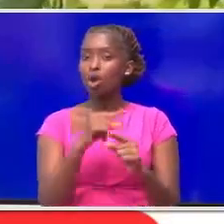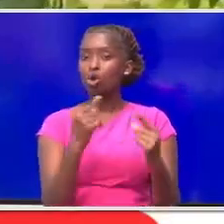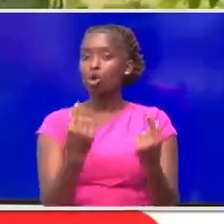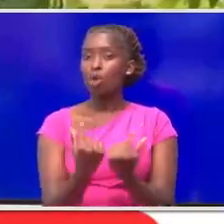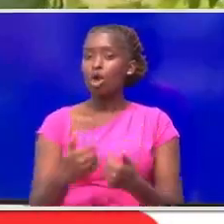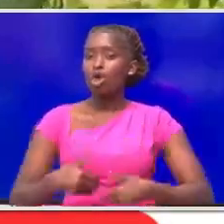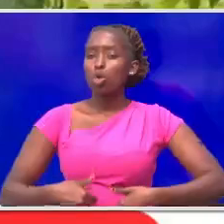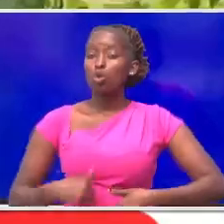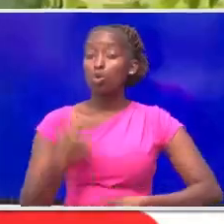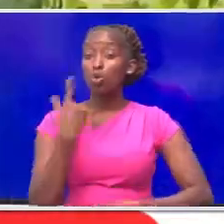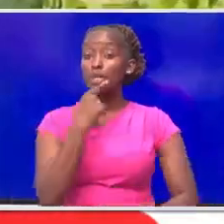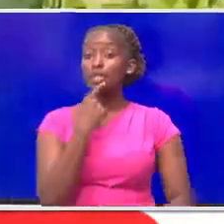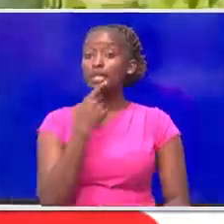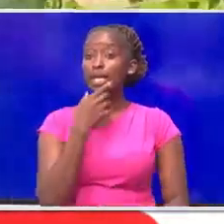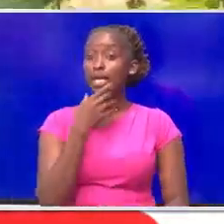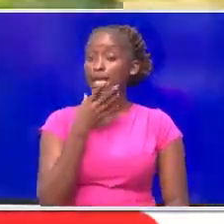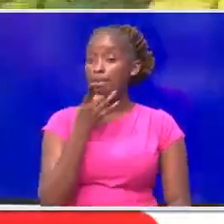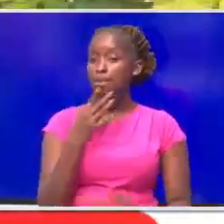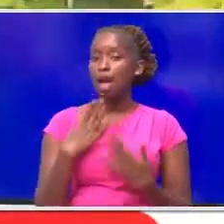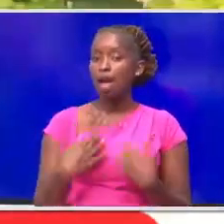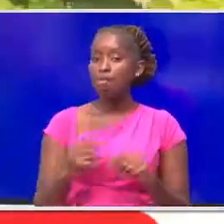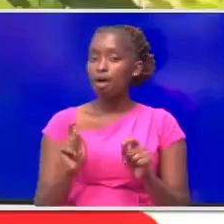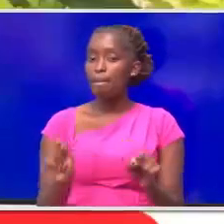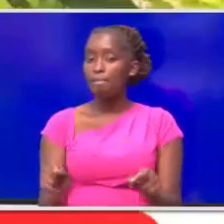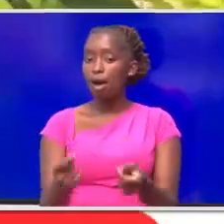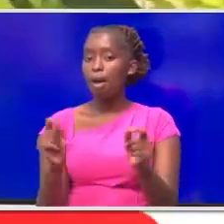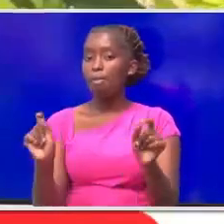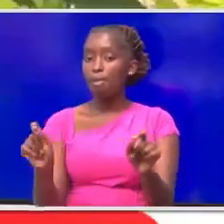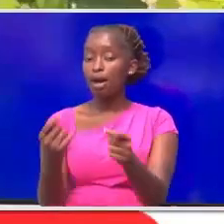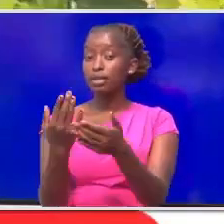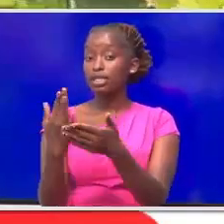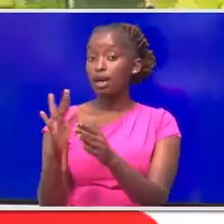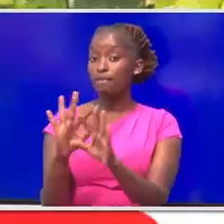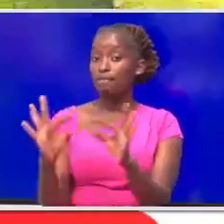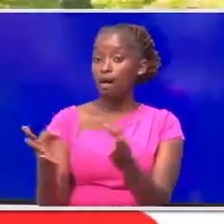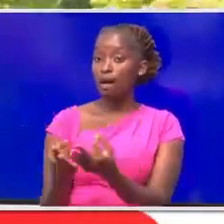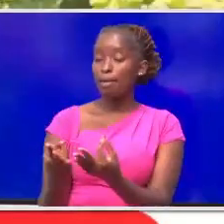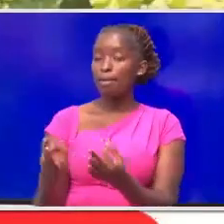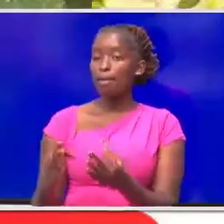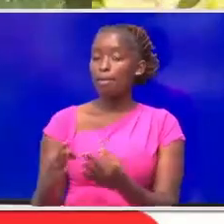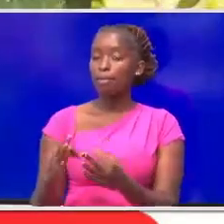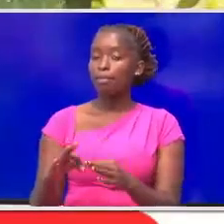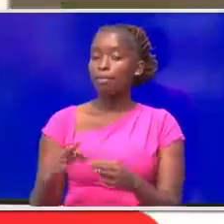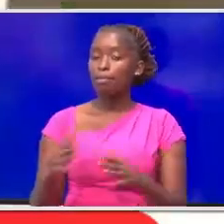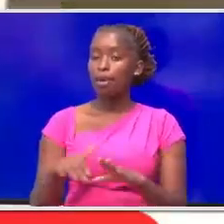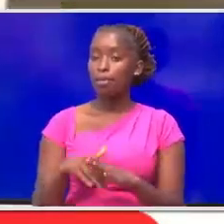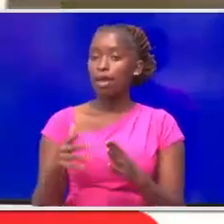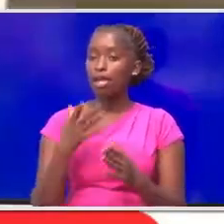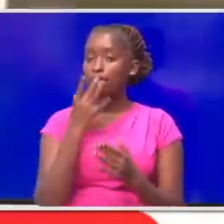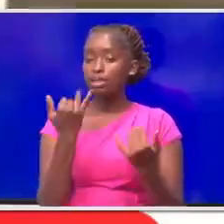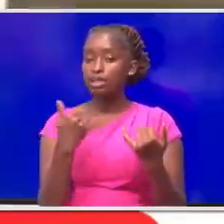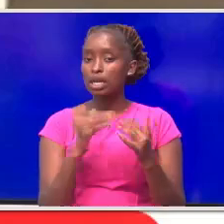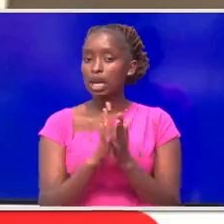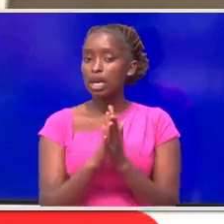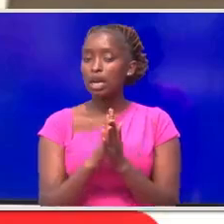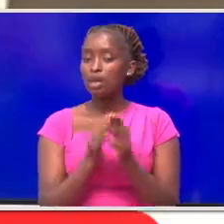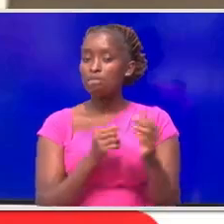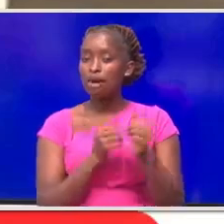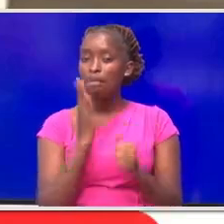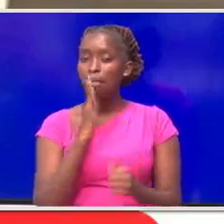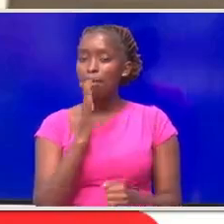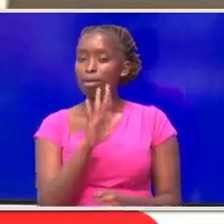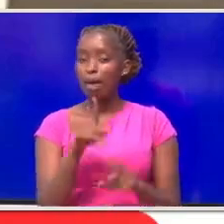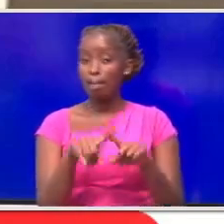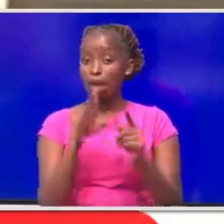kuwa alikuwa amemroga mmoja wa wanajamii. Christopher alipojaribu kumtetea mamake, alipigwa panga ya